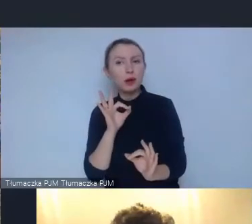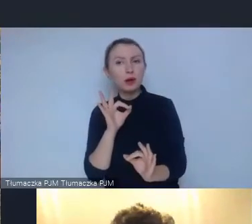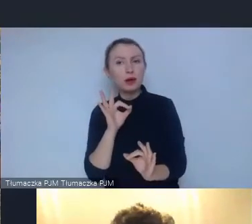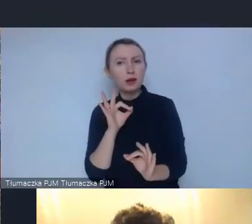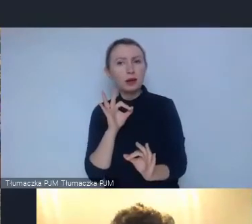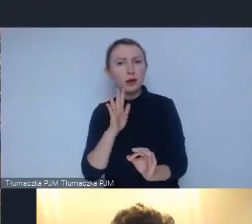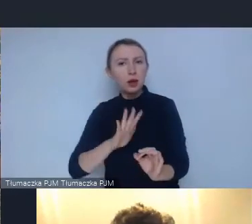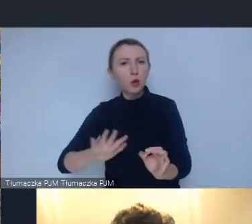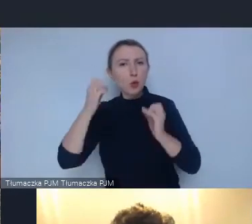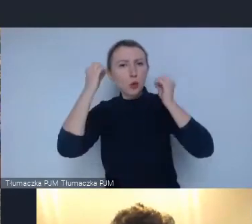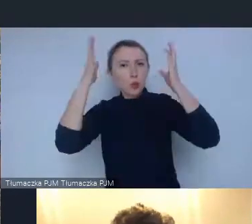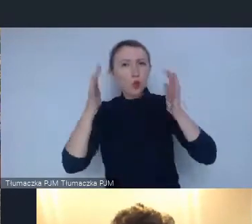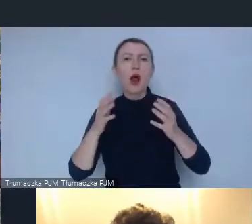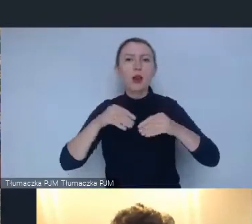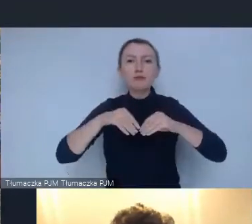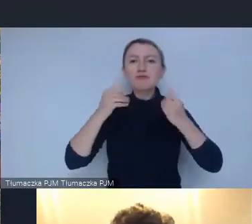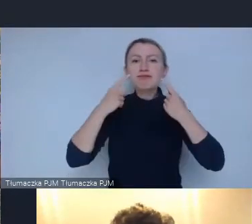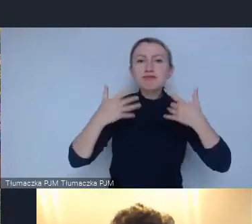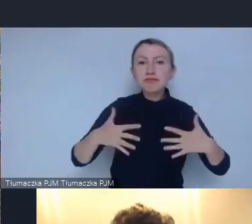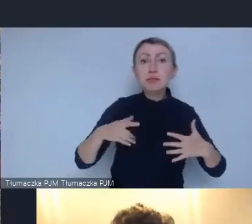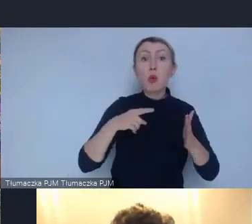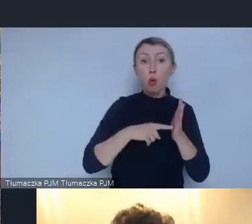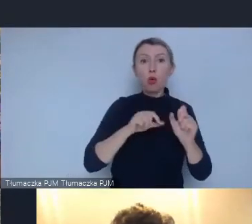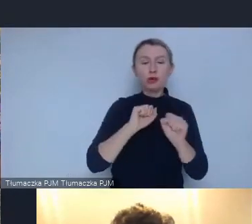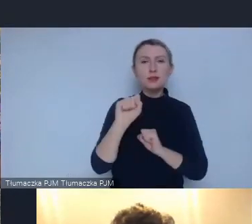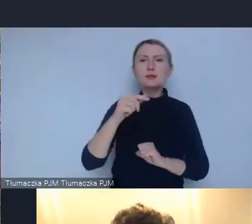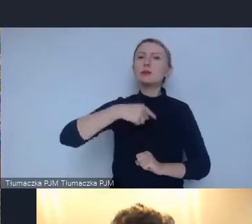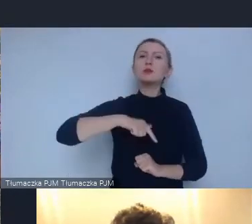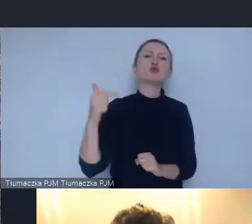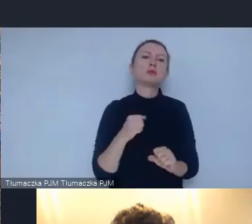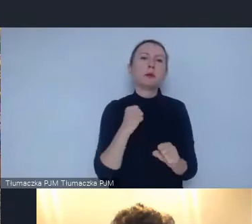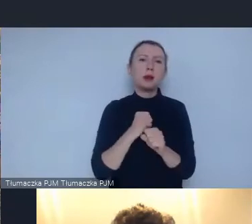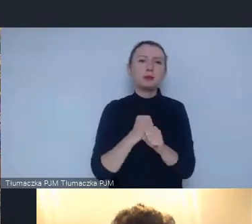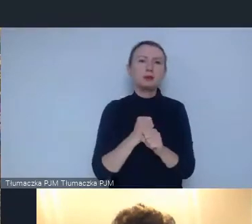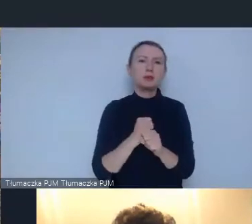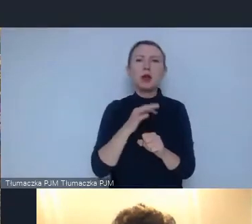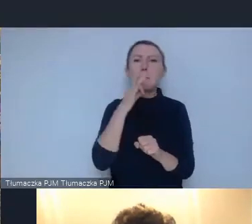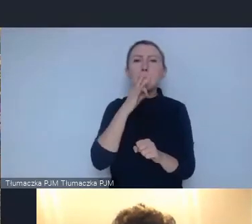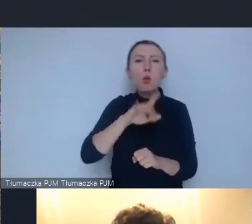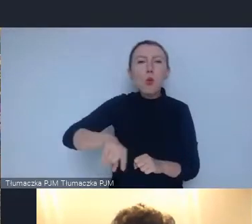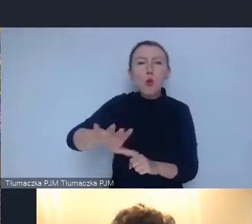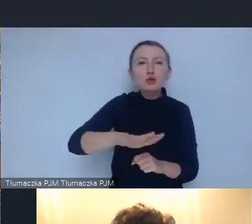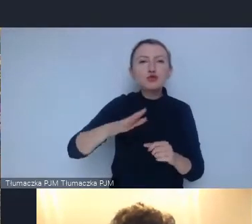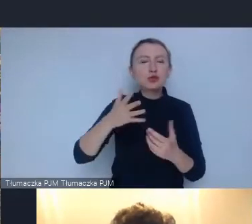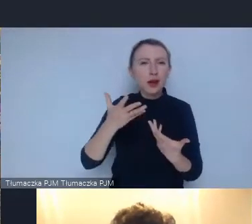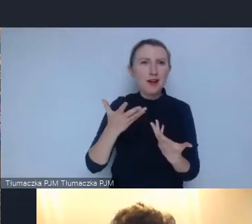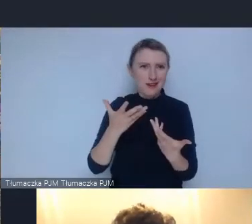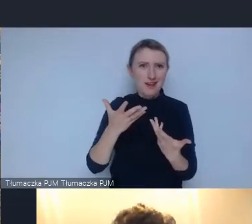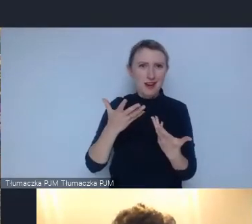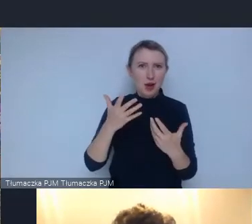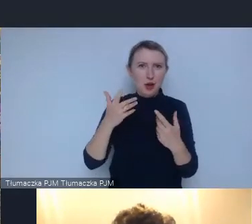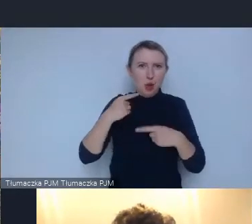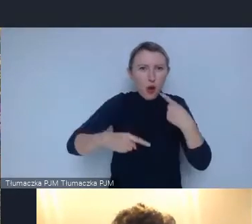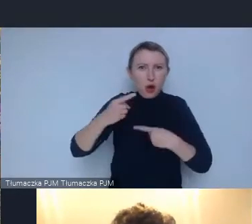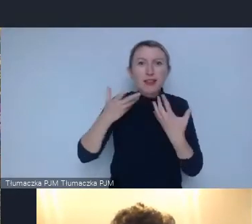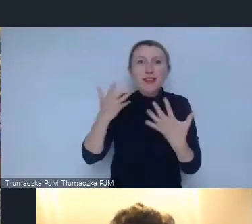taka kulturalno-rozrywkowa i to się dzieje. My musimy pracować nad tym najmłodszym pokoleniem, żeby go zachęcać do tego, żeby